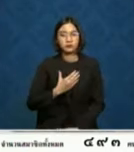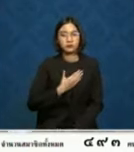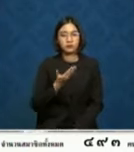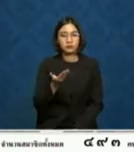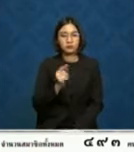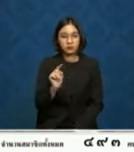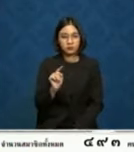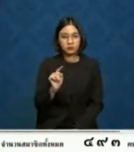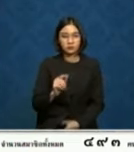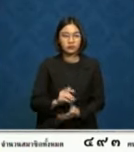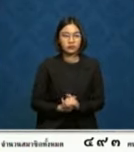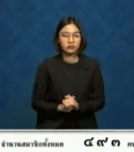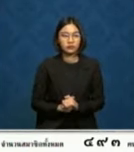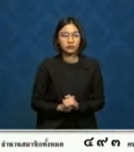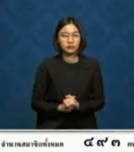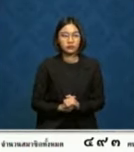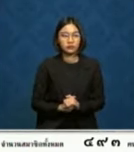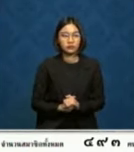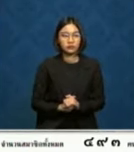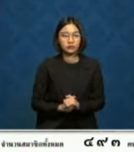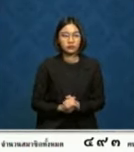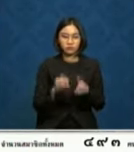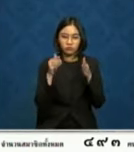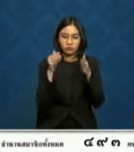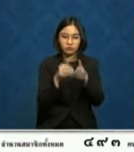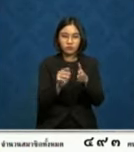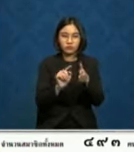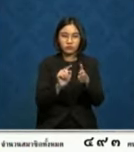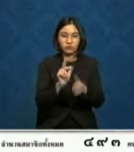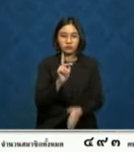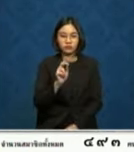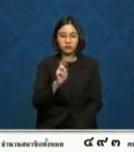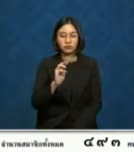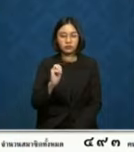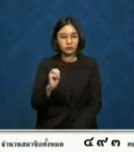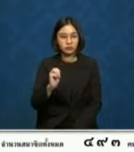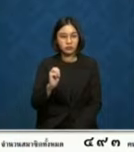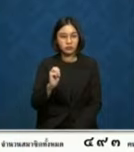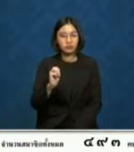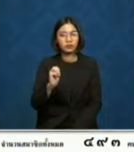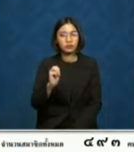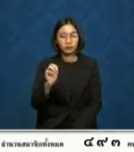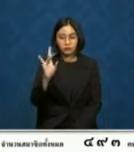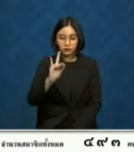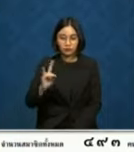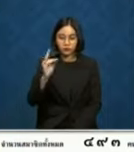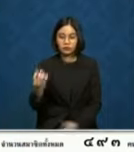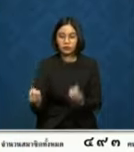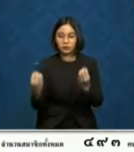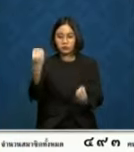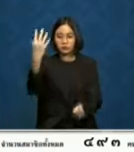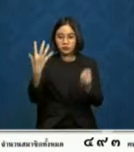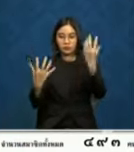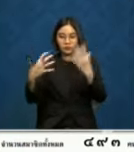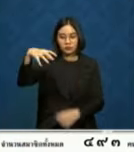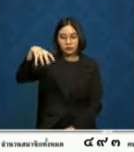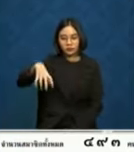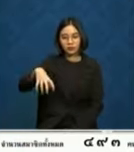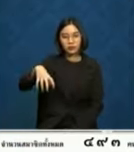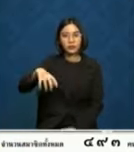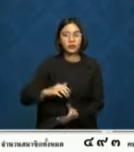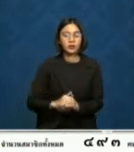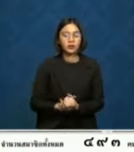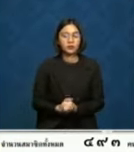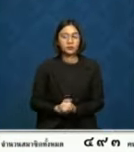ขอเอ่อโฟกัสไปที่กรมอุทยานแห่งชาติสัตว์ป่าและพันธุ์พืชครับขอสไลด์ด้วยนะ